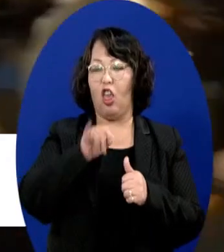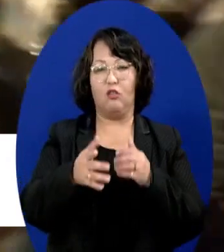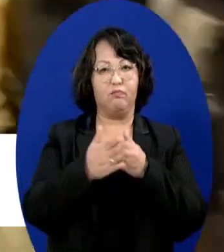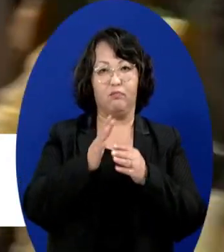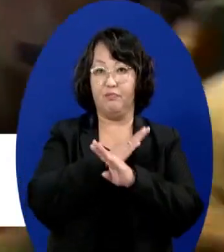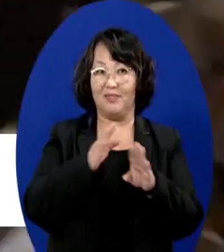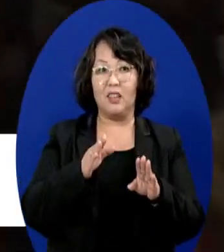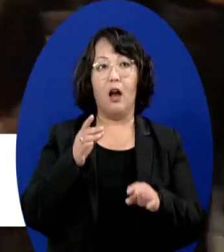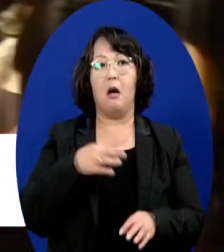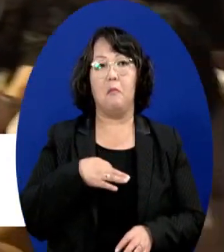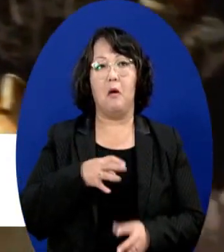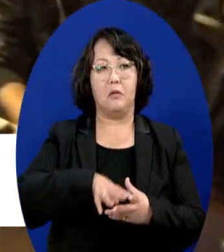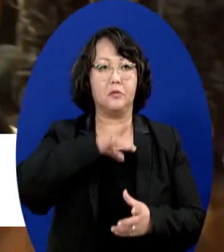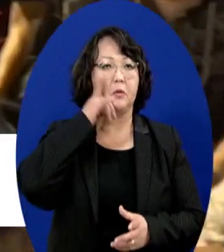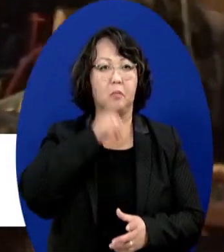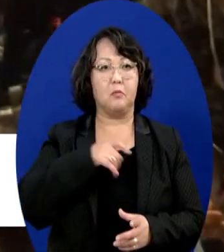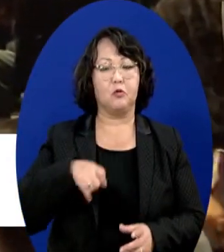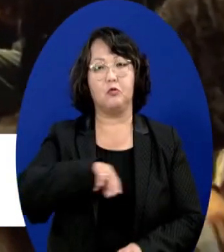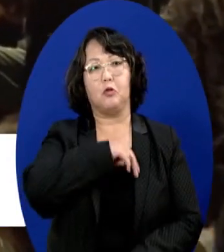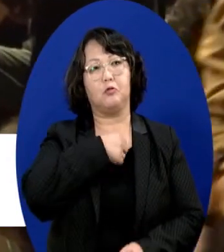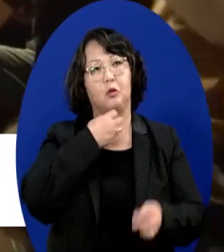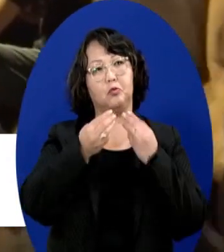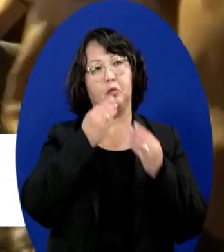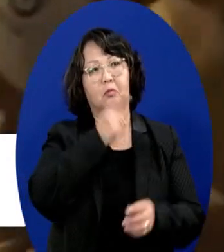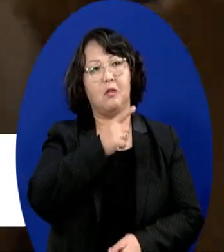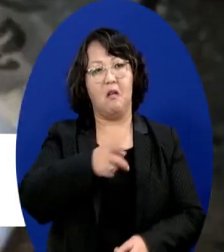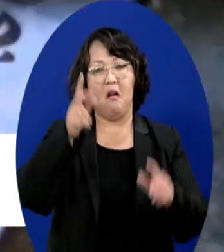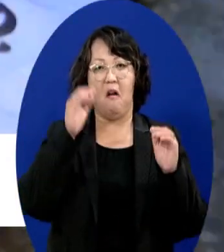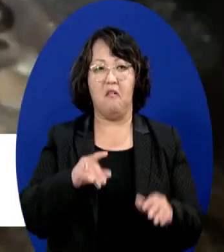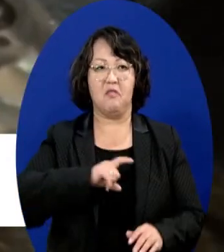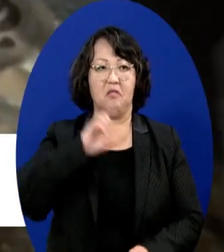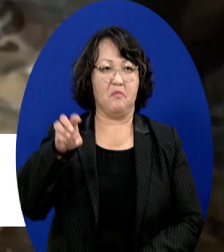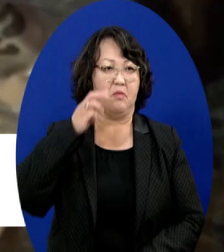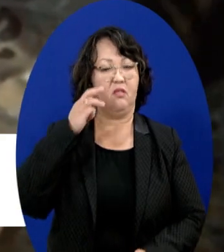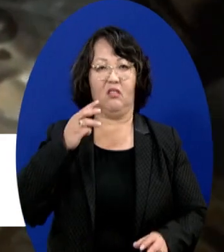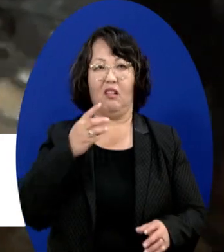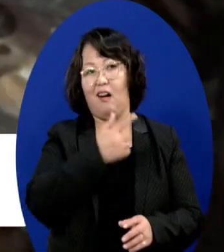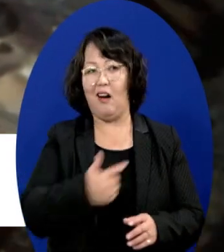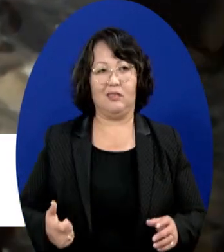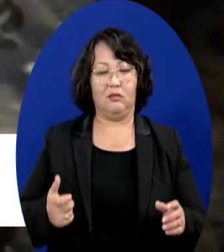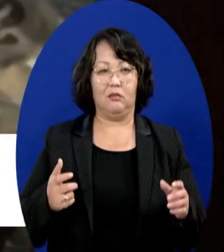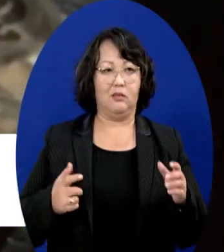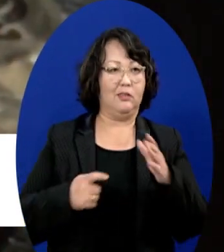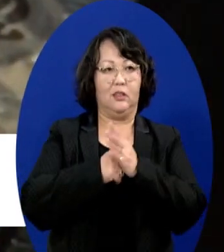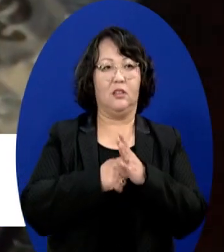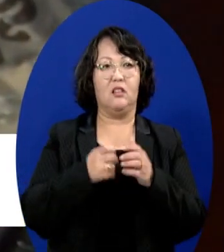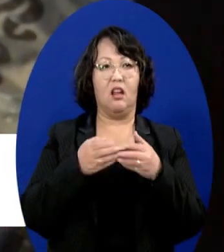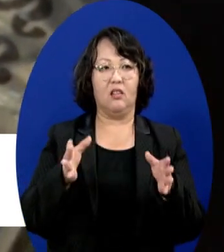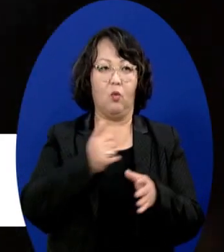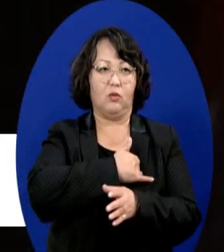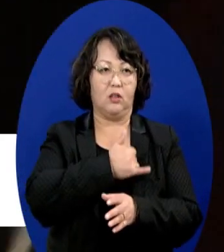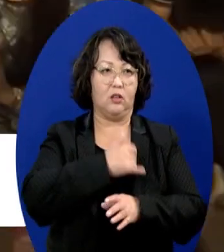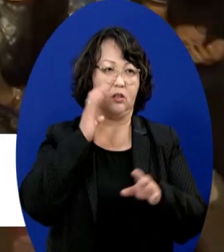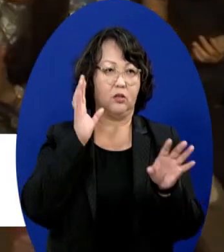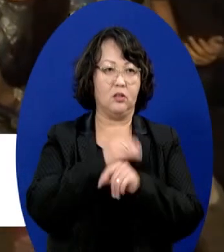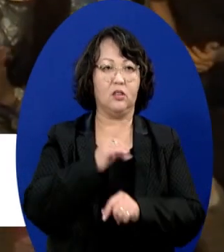хаан Маха Вачира Лонкорник зөргтэйгээр шүмжилж хааны эрх мэдлийг хумхаас эхлээд илүү нээлттэй удирдлагын системийг бий